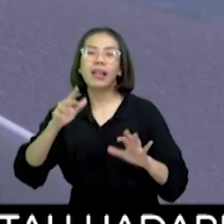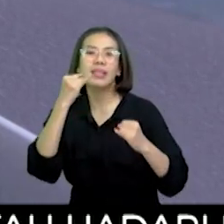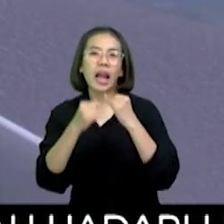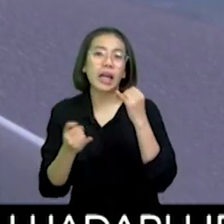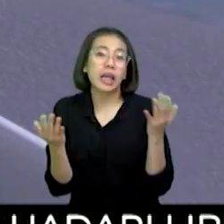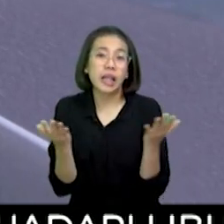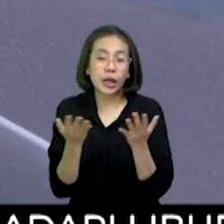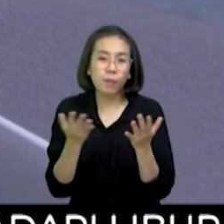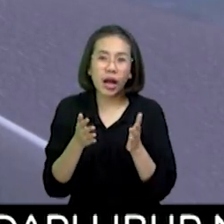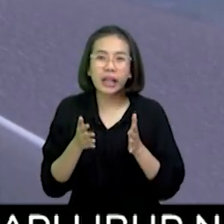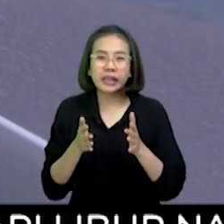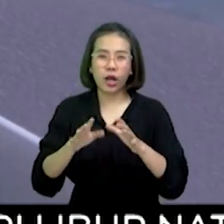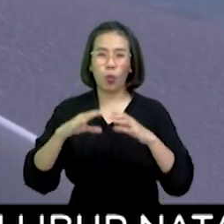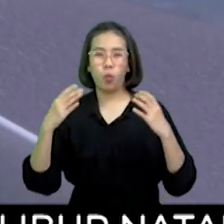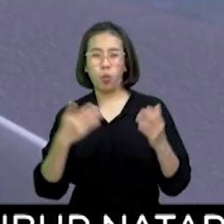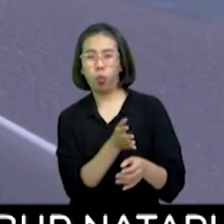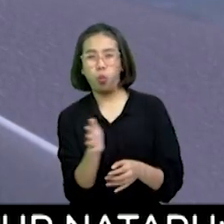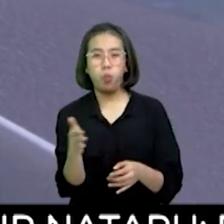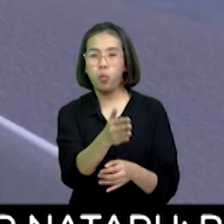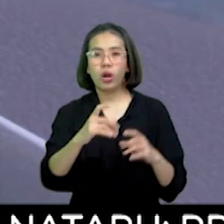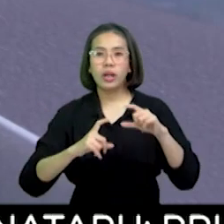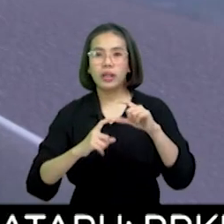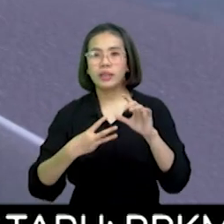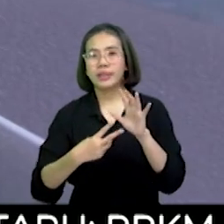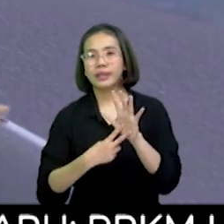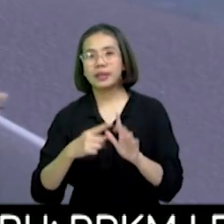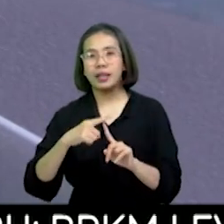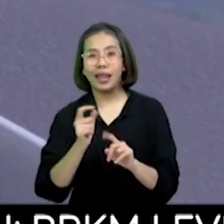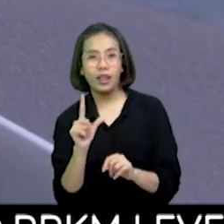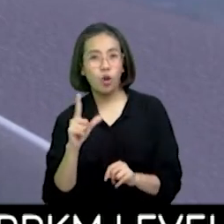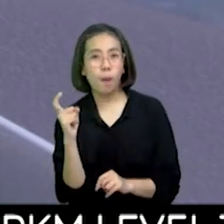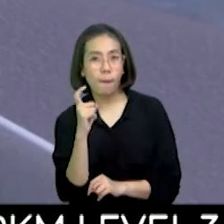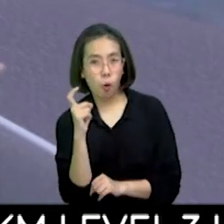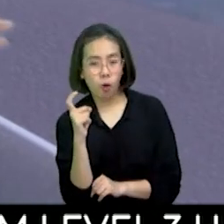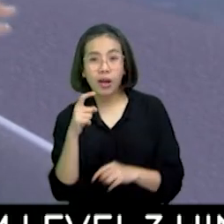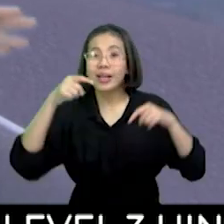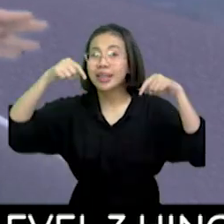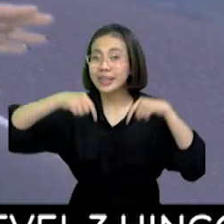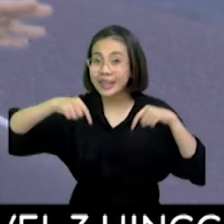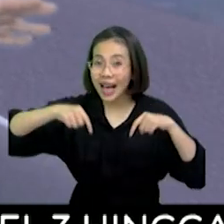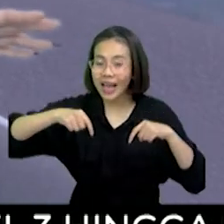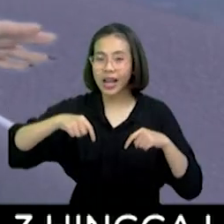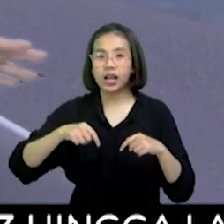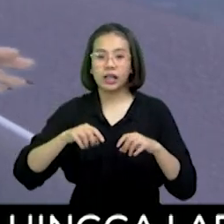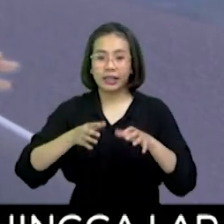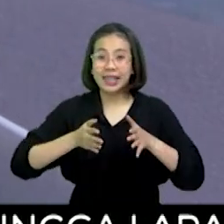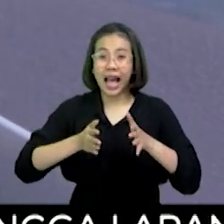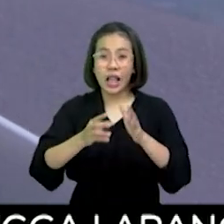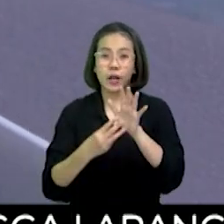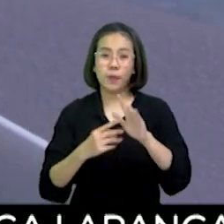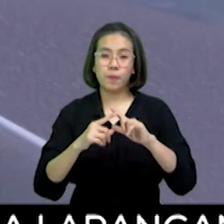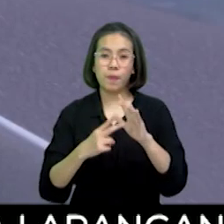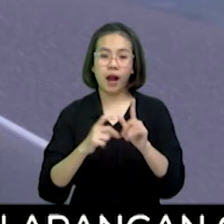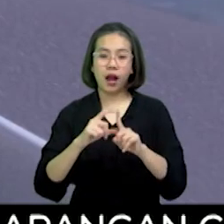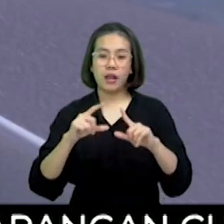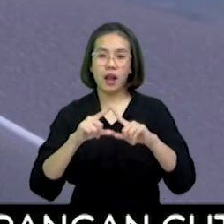di sirkuit Sentul, Bogor, Jawa Barat. Dan tahun ini, sirkuit internasional Mandalika ditunjuk